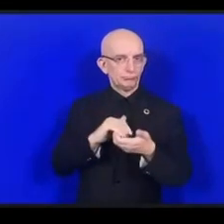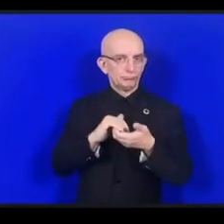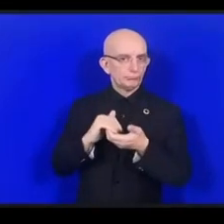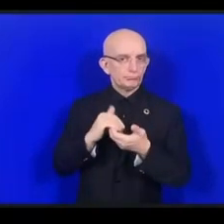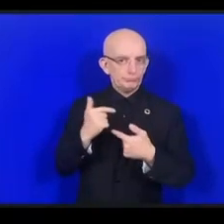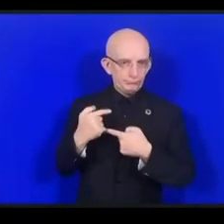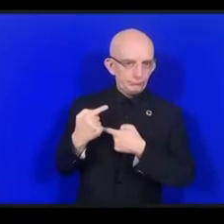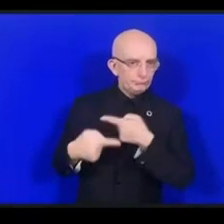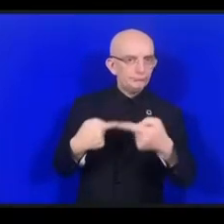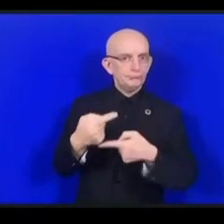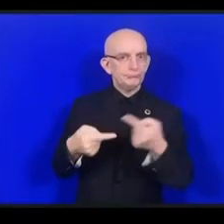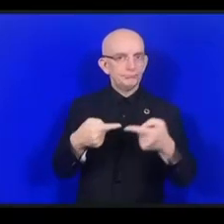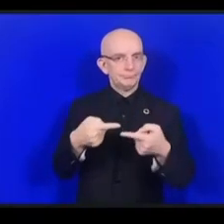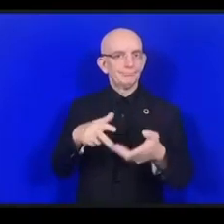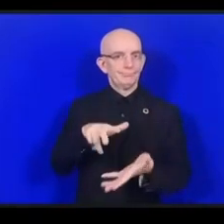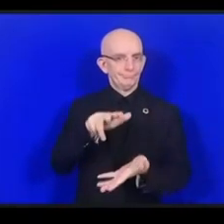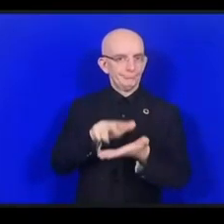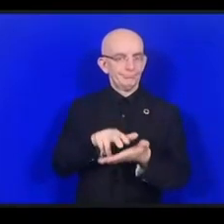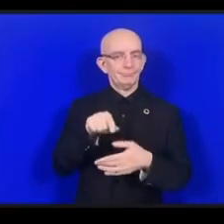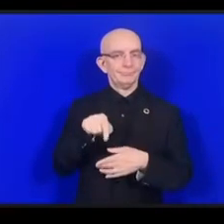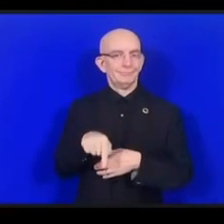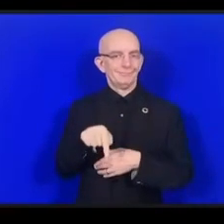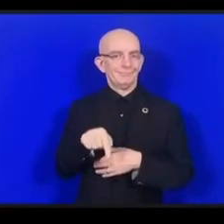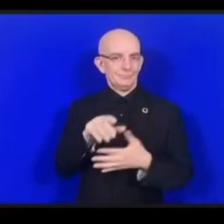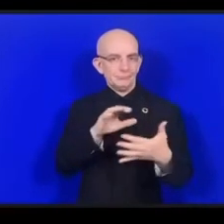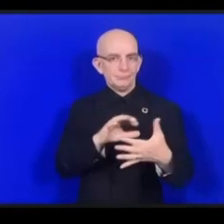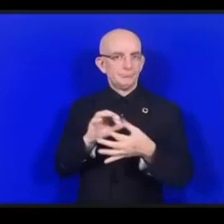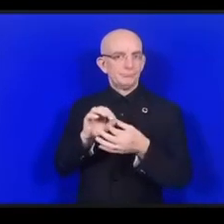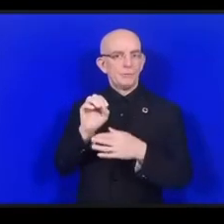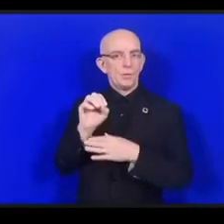OER 的建议。